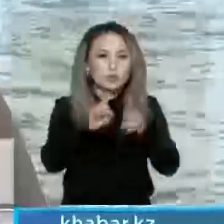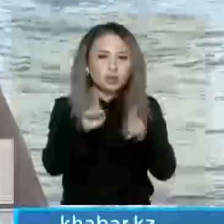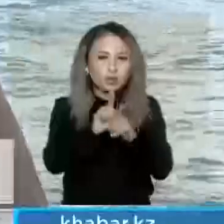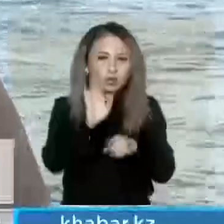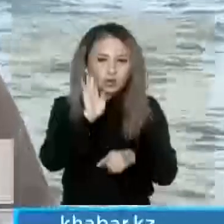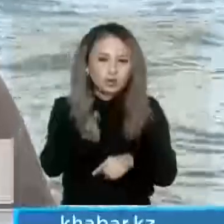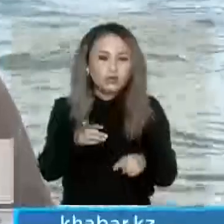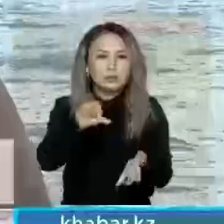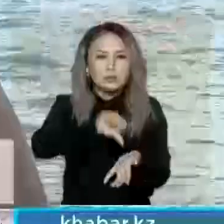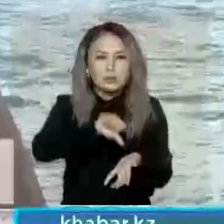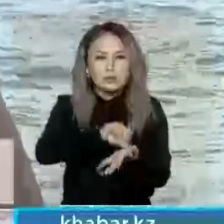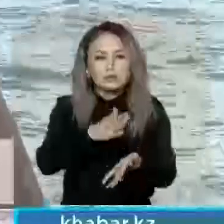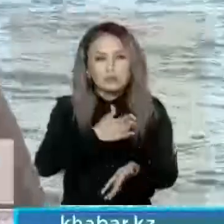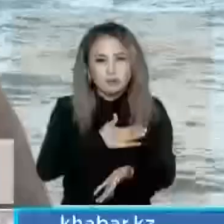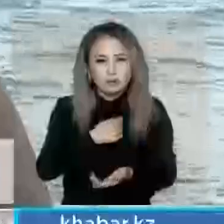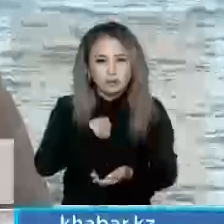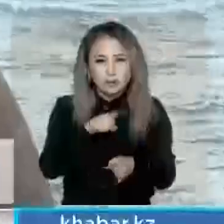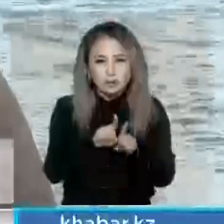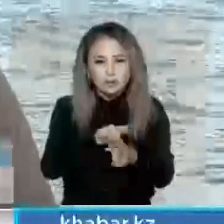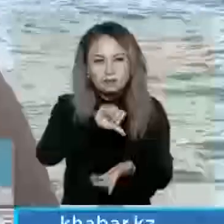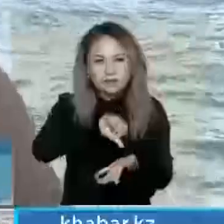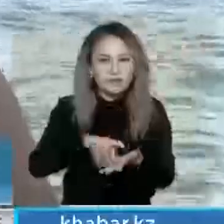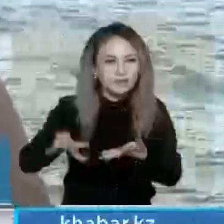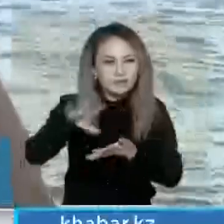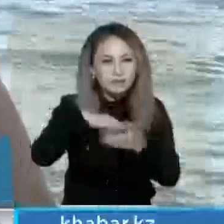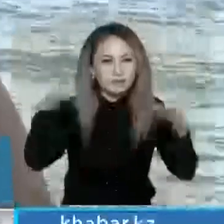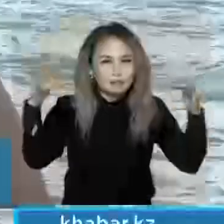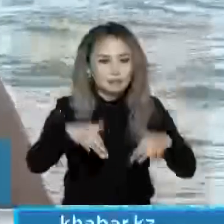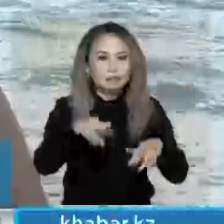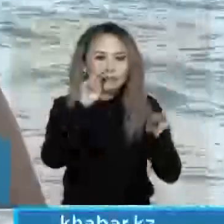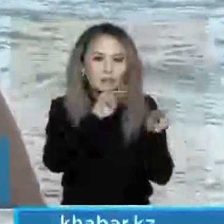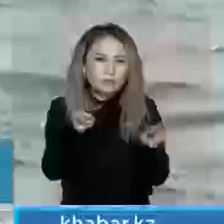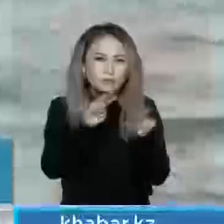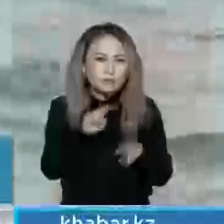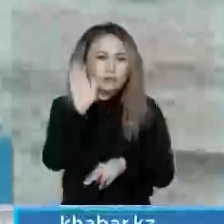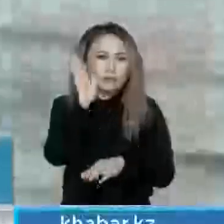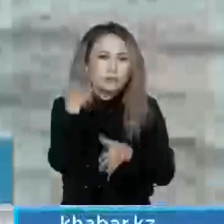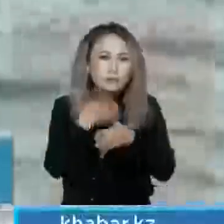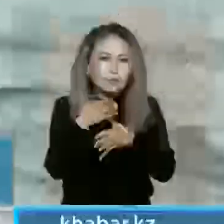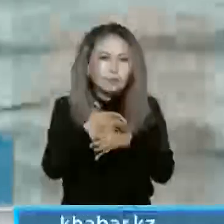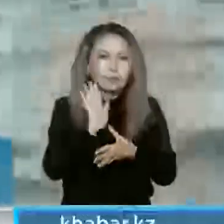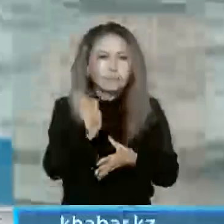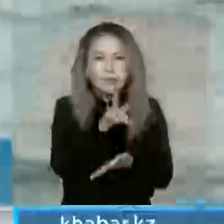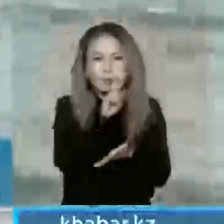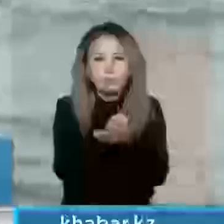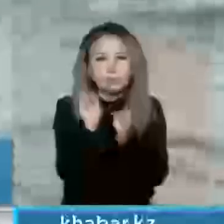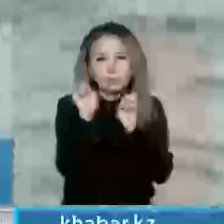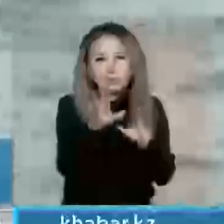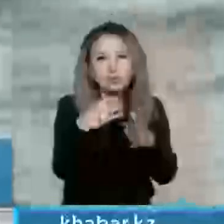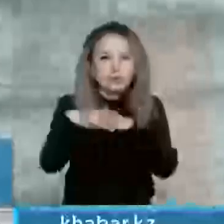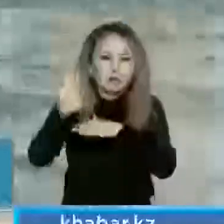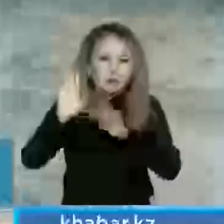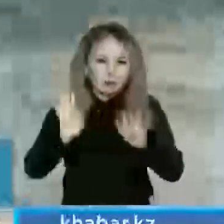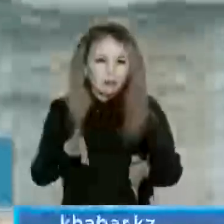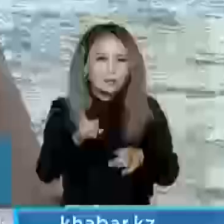сол кісі де, әрине мен өзім де. Түгел осында келіп баланың қарап отырамыз. Спасателер болады міндетті түрде, олар бойдың ар